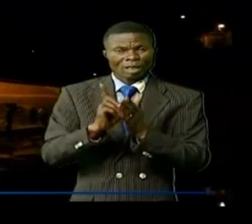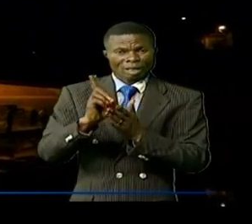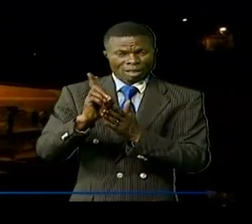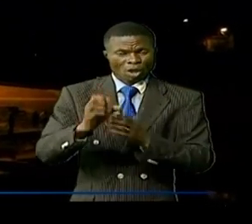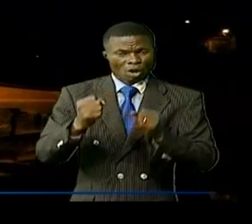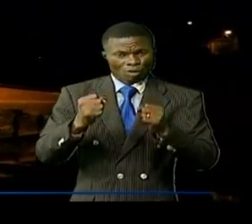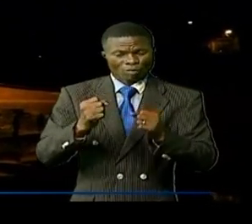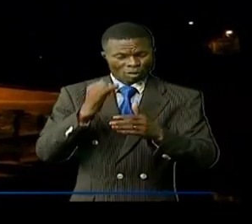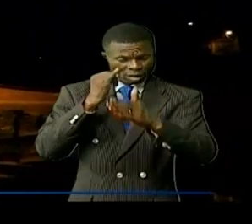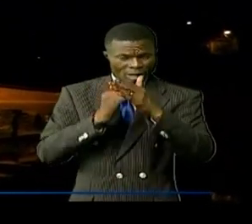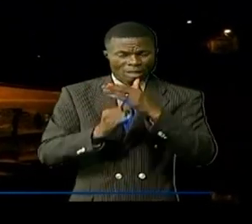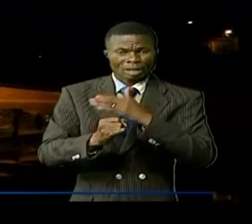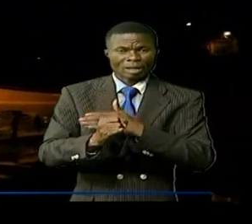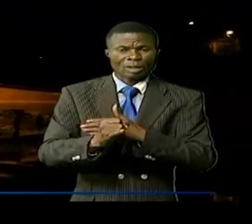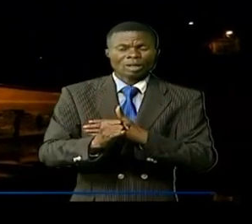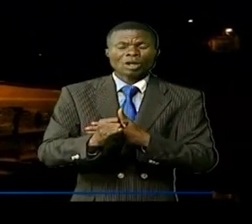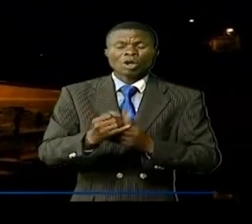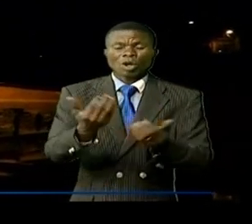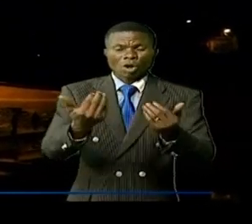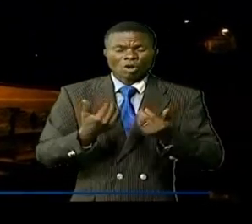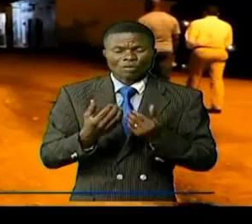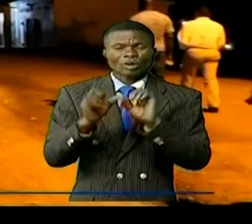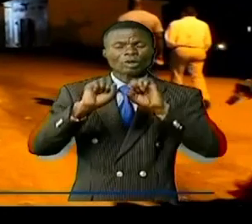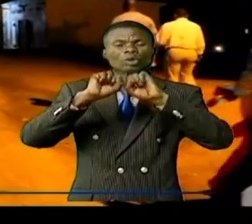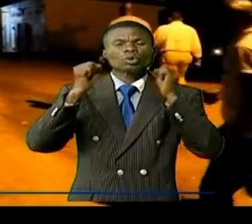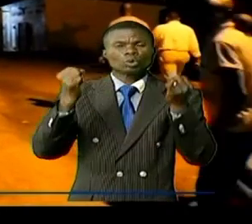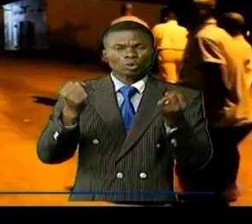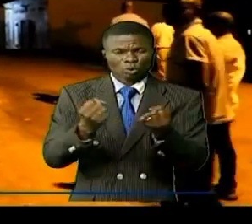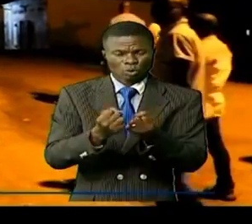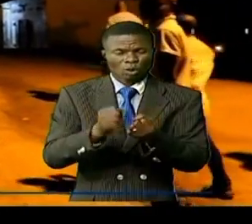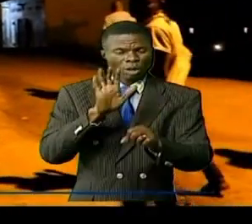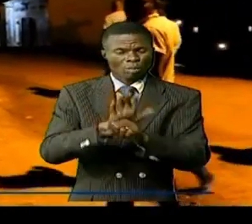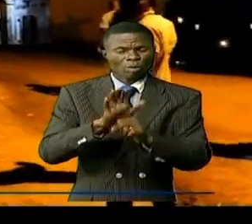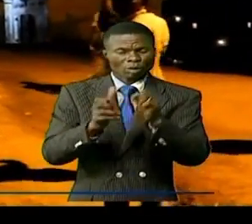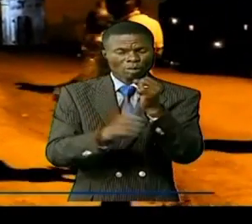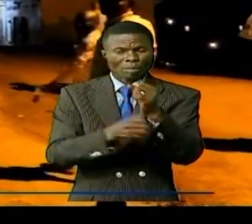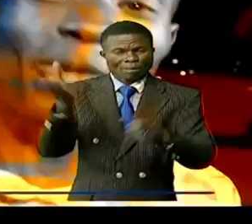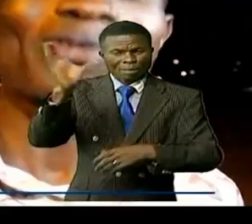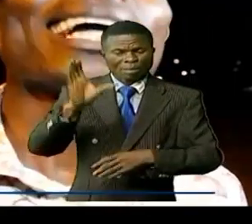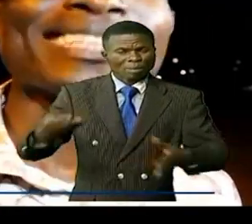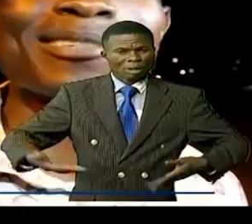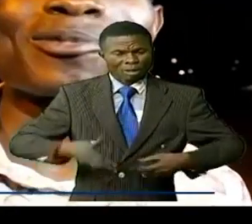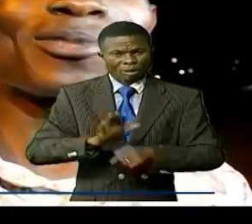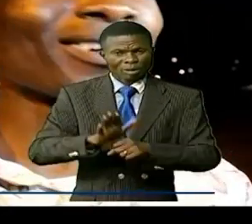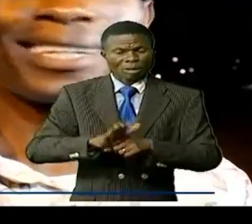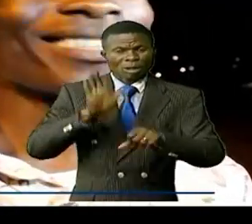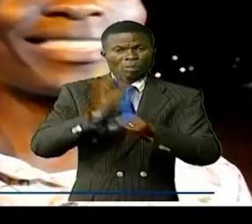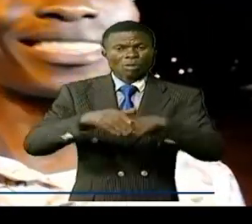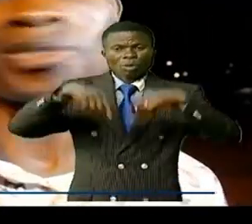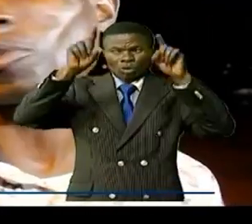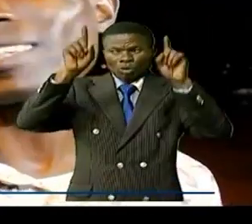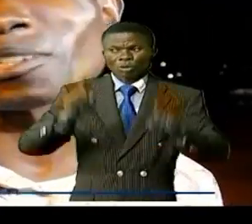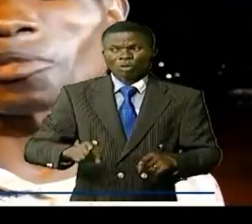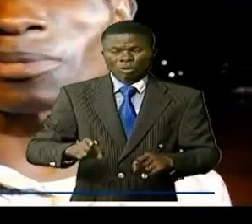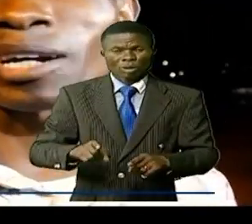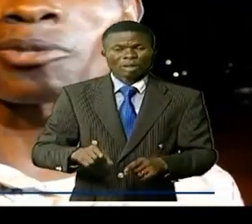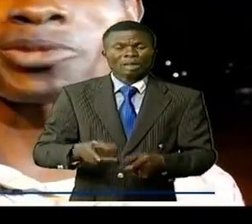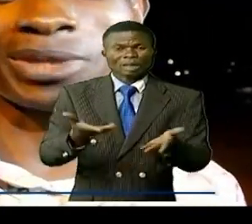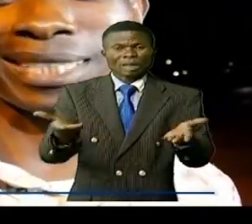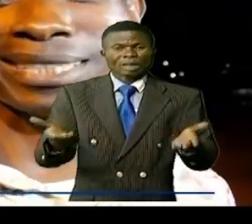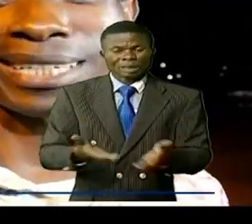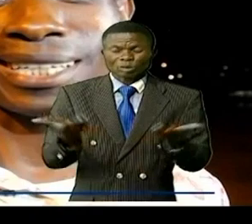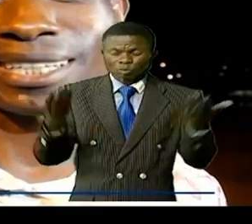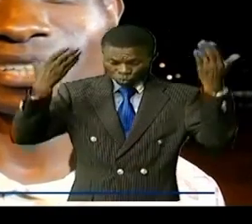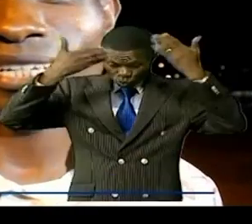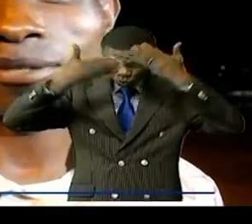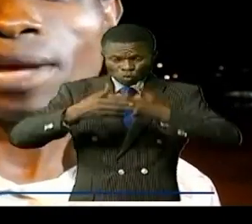et intégral. Une volonté sociale saluée par nos compatriotes de cette partie du Congo central. Il y a eu beaucoup d'années où cette zone était vraiment dans